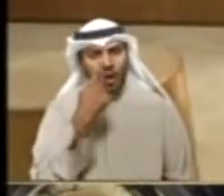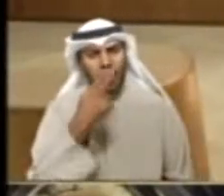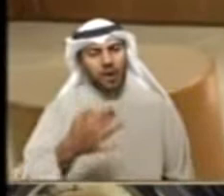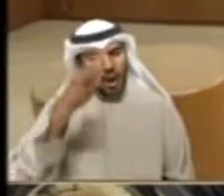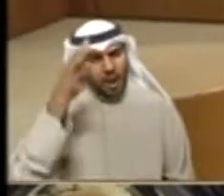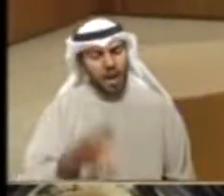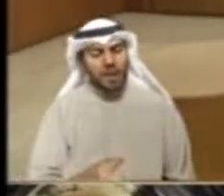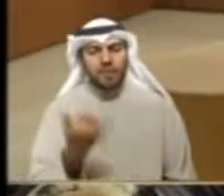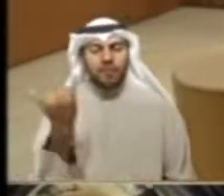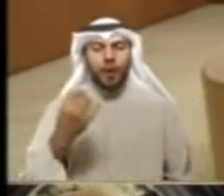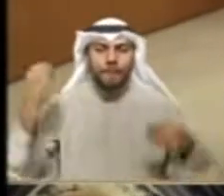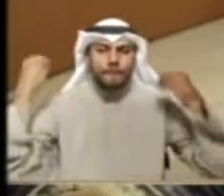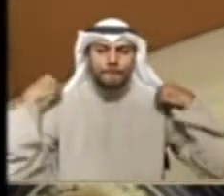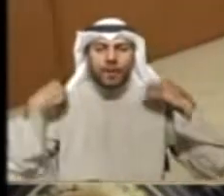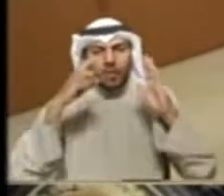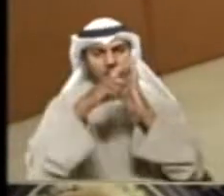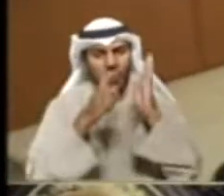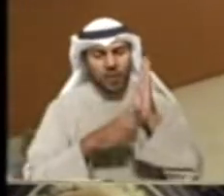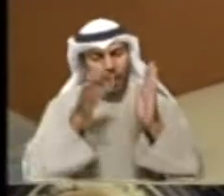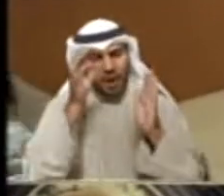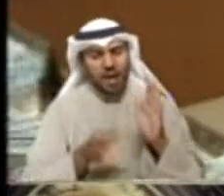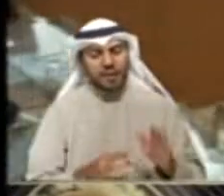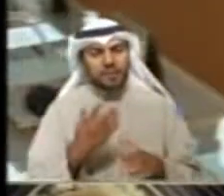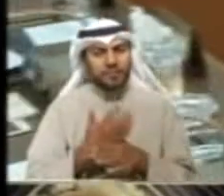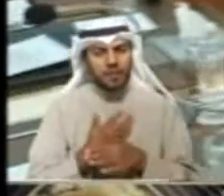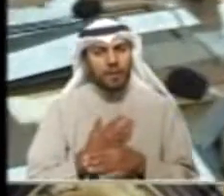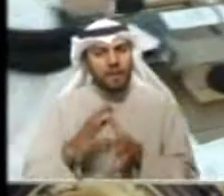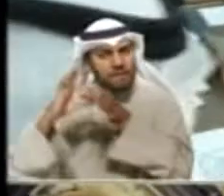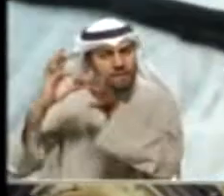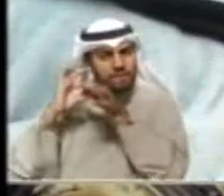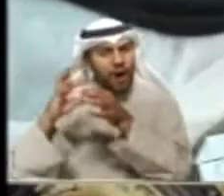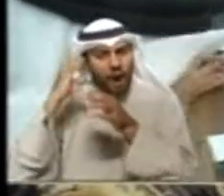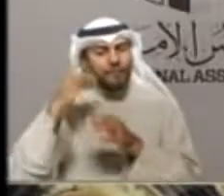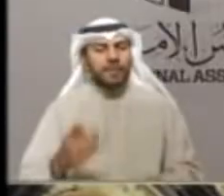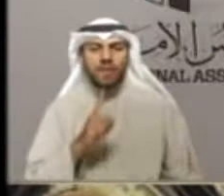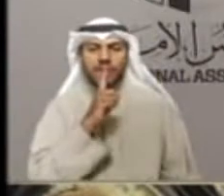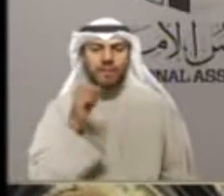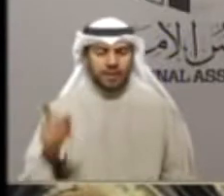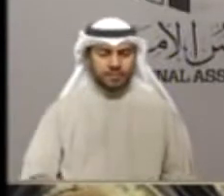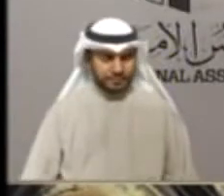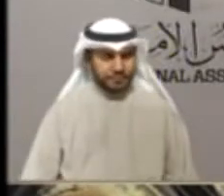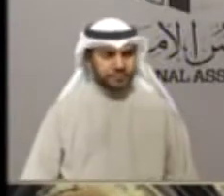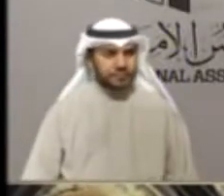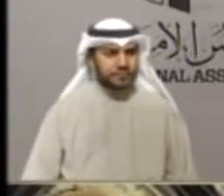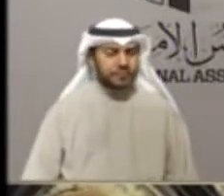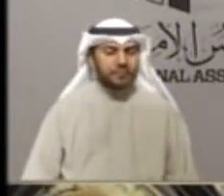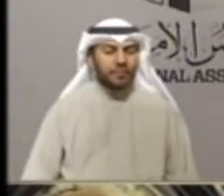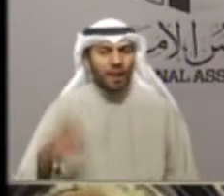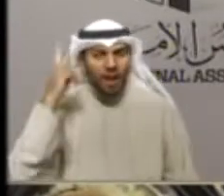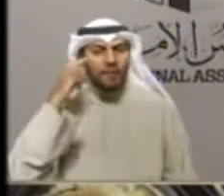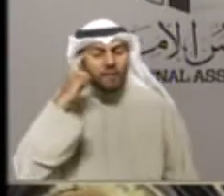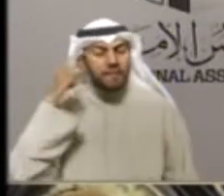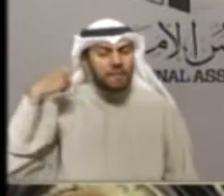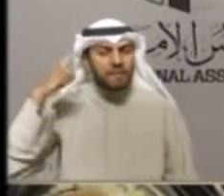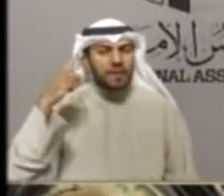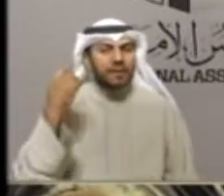ضروري في ظل وجود تجاوب من الاتحاد الدولي لكرة القدم فيفا. طبعا صحيح أن حكومة التصريف العاجل من الأمور،